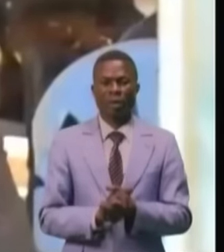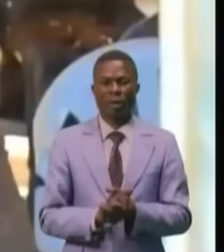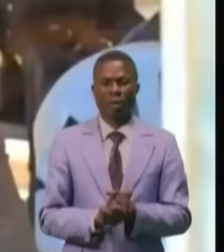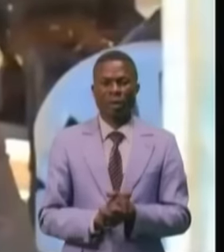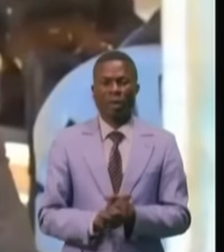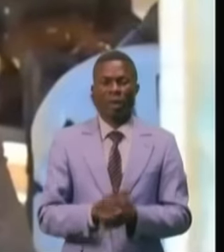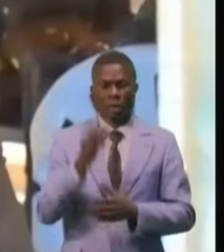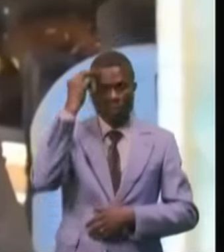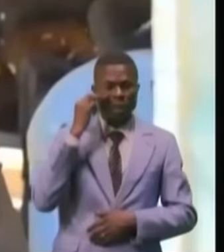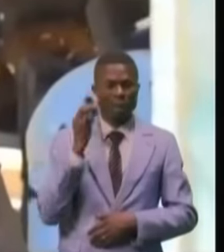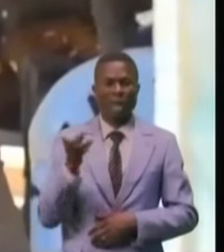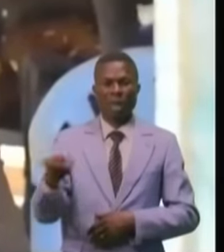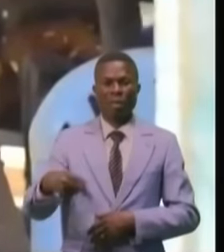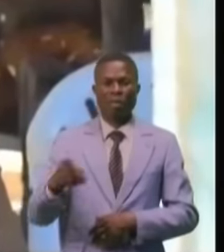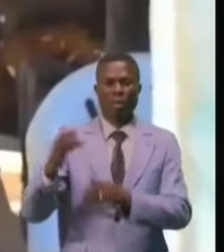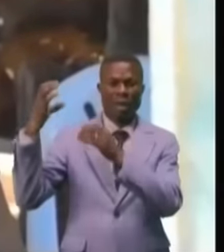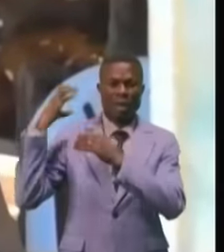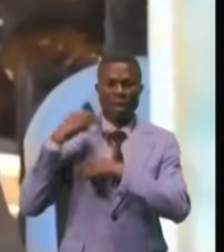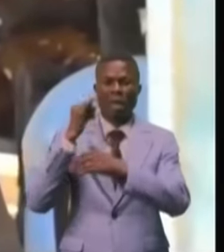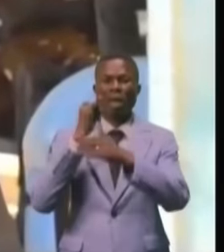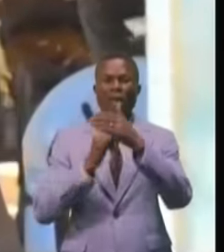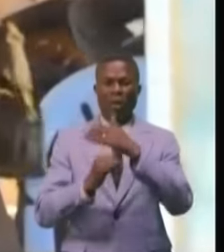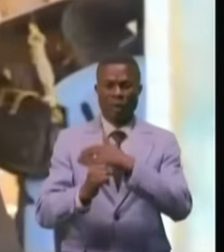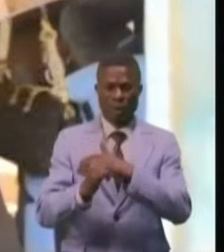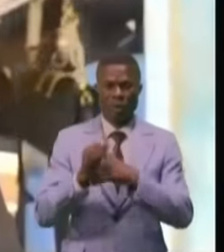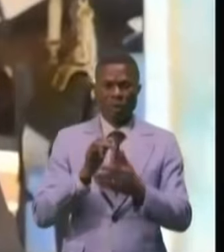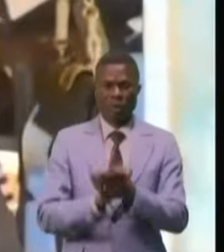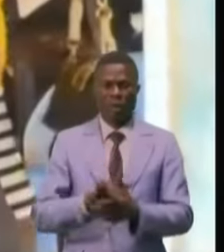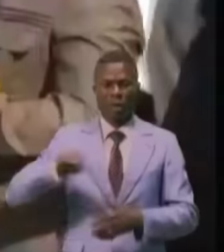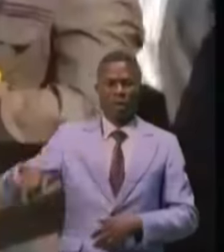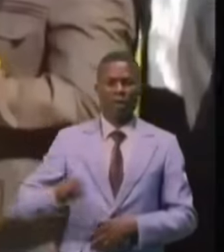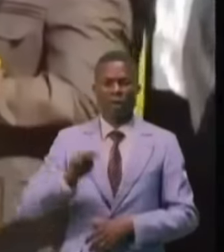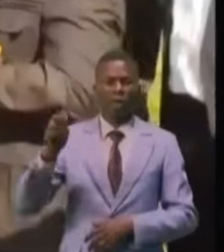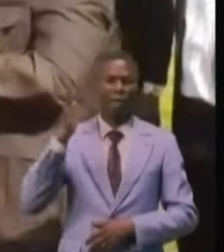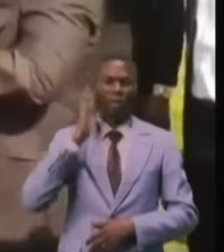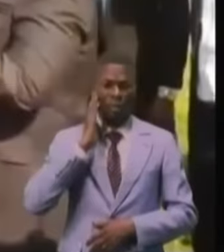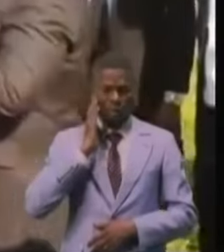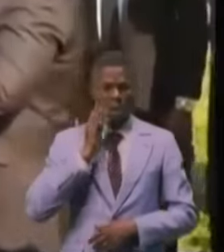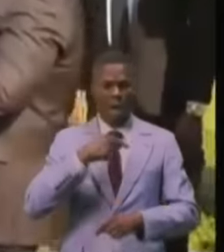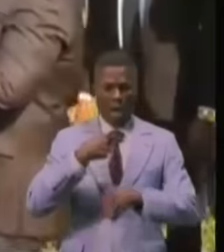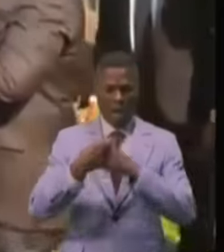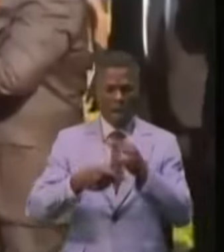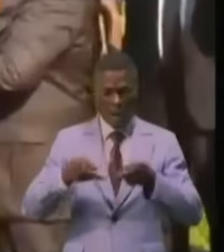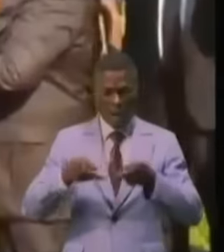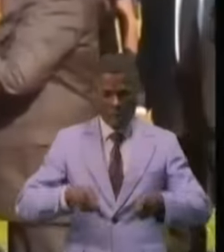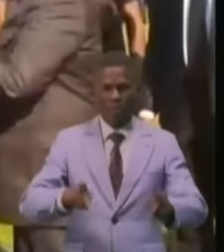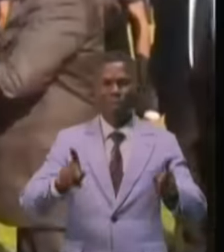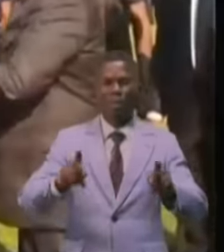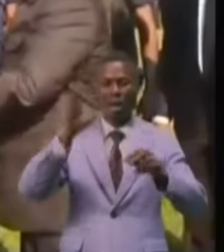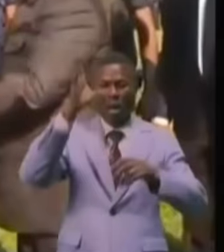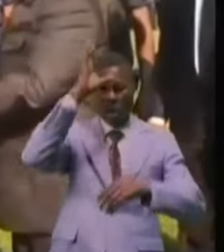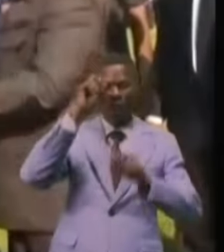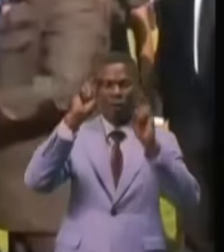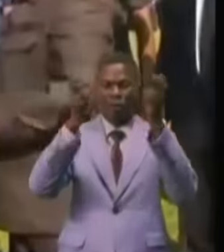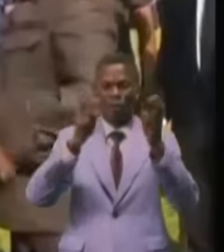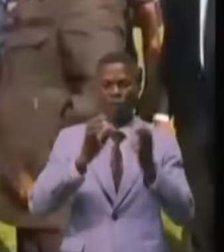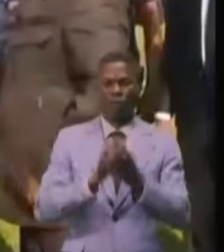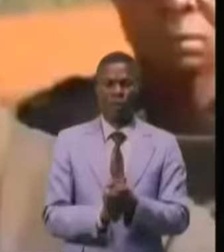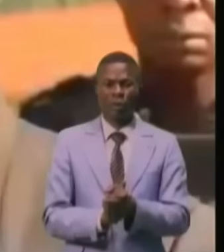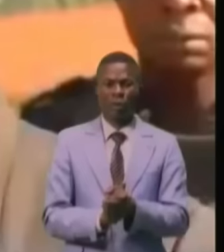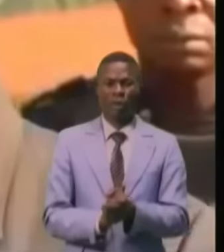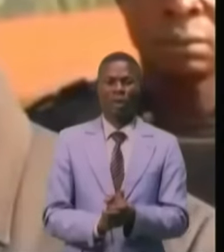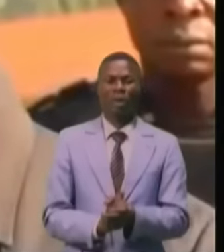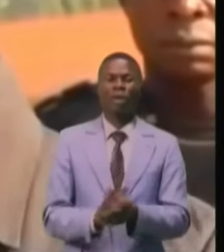le ministre provincial en charge de l'intérieur, le professeur Jamalombo Mpassi, qui a lancé cet examen à Banounouville au nom du gouverneur intérimaire